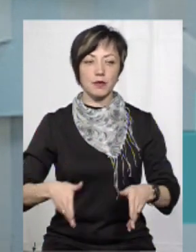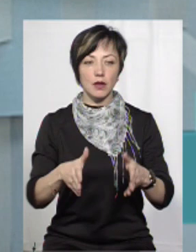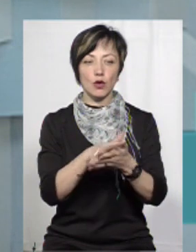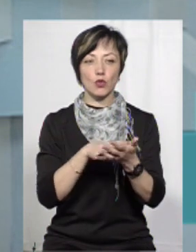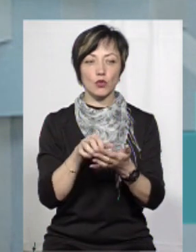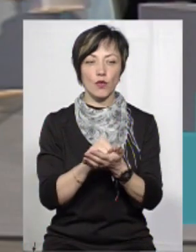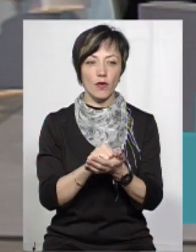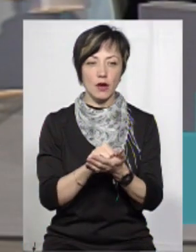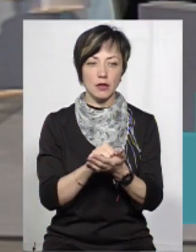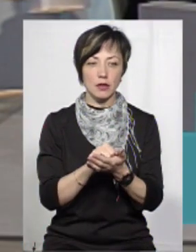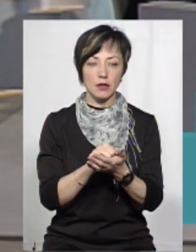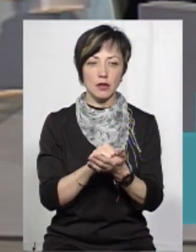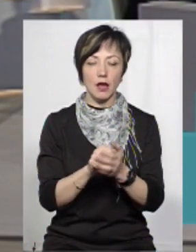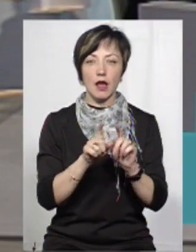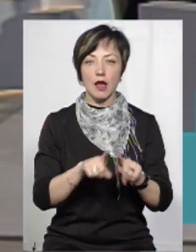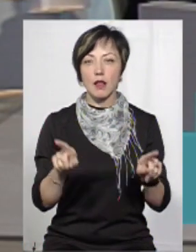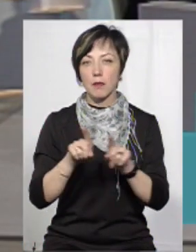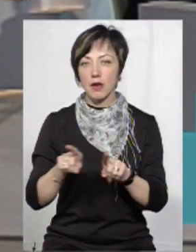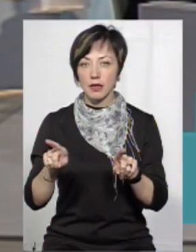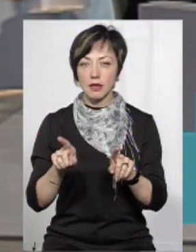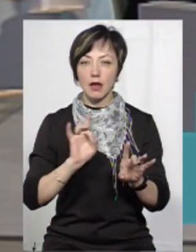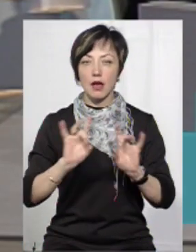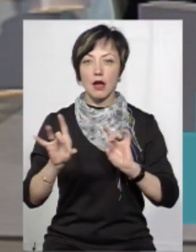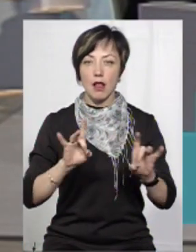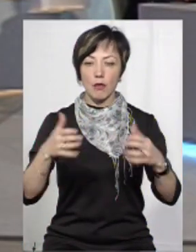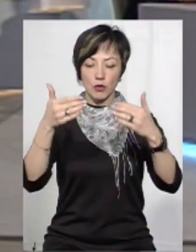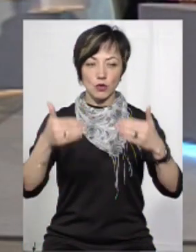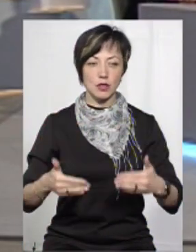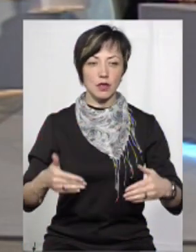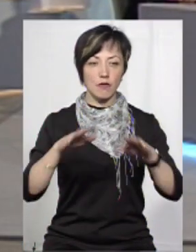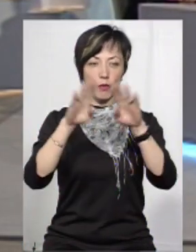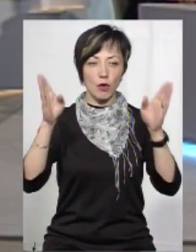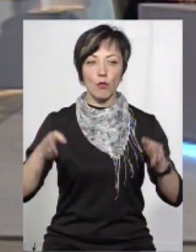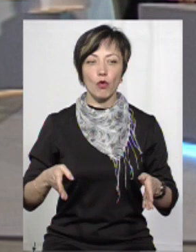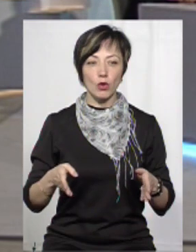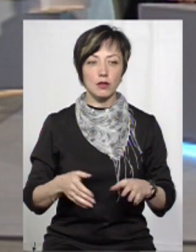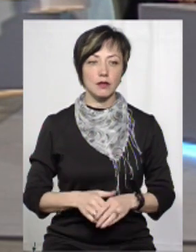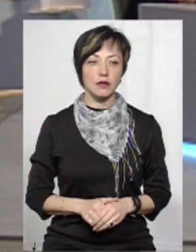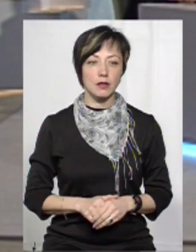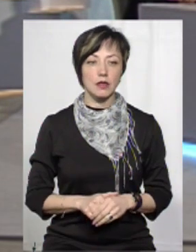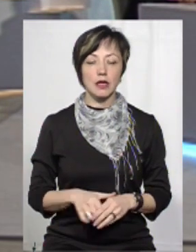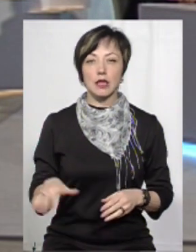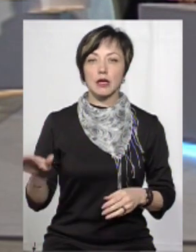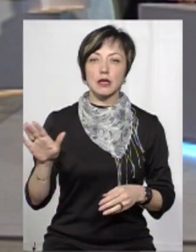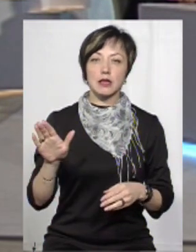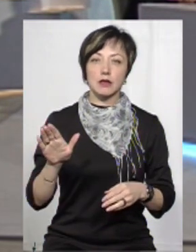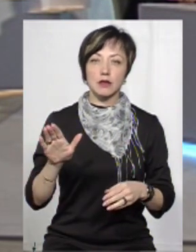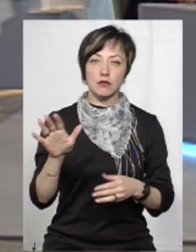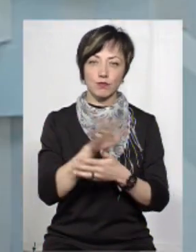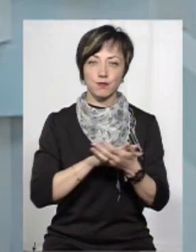випадки руйнування елементів рекламоносіїв, білбордів, зривали